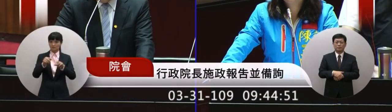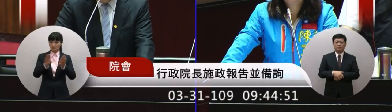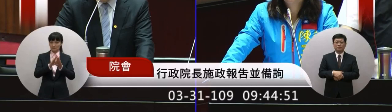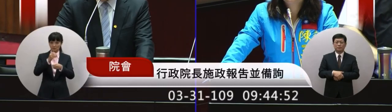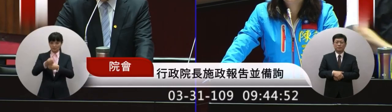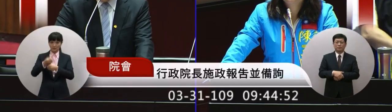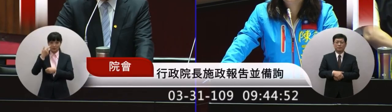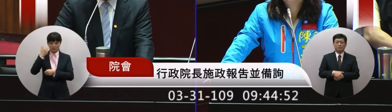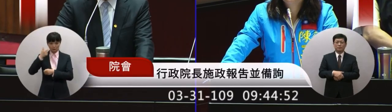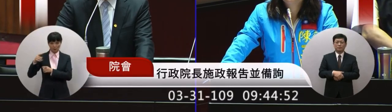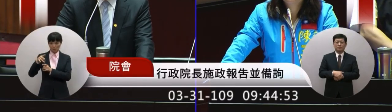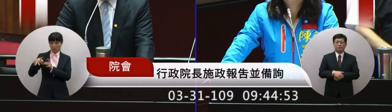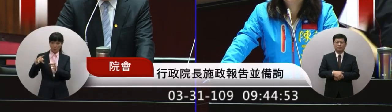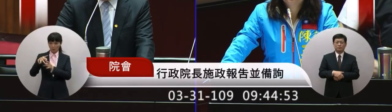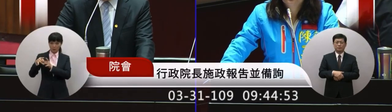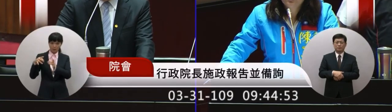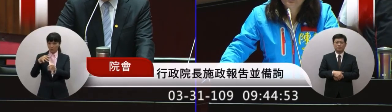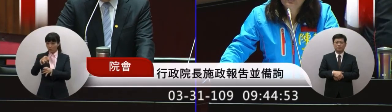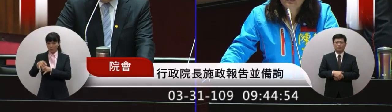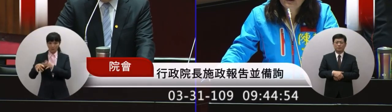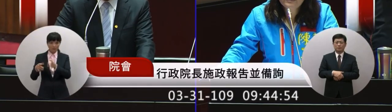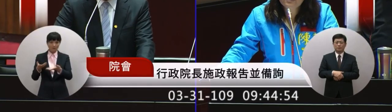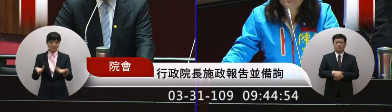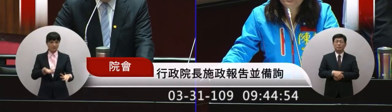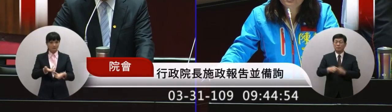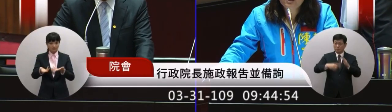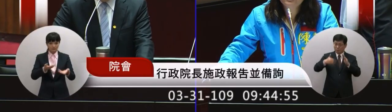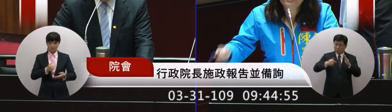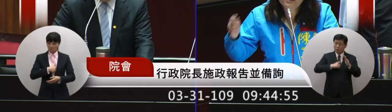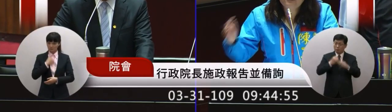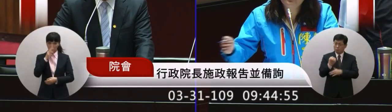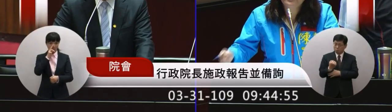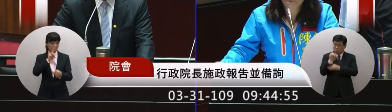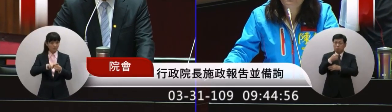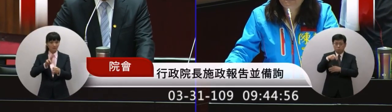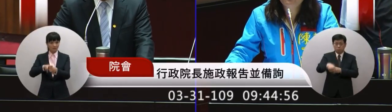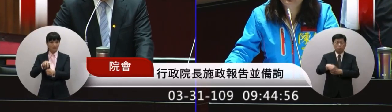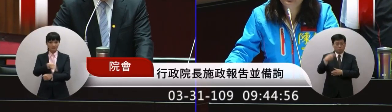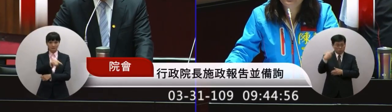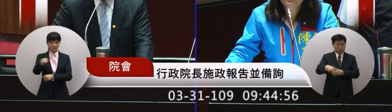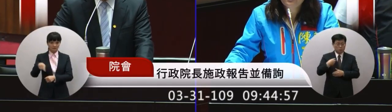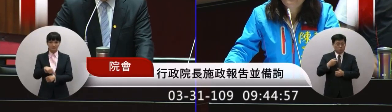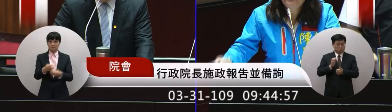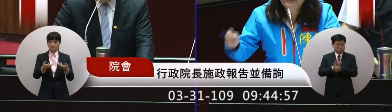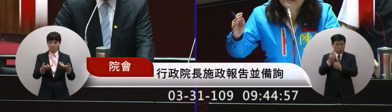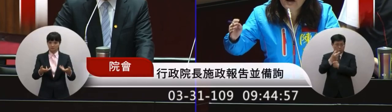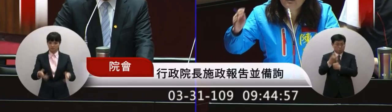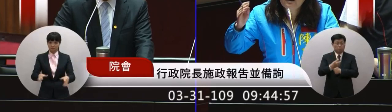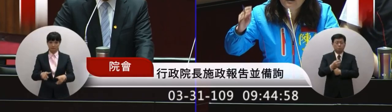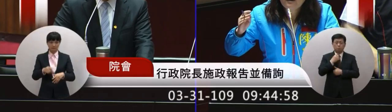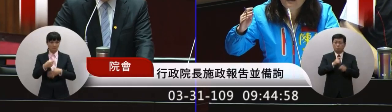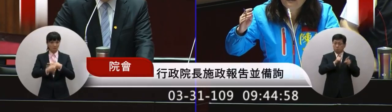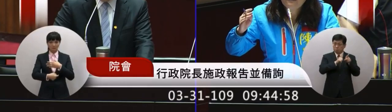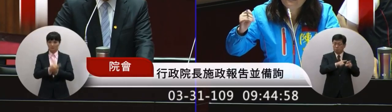金门马祖的时候，实在是让我们金门马祖的国人同胞 院长是不是支持在这部分给我们抚恤， 有很大的